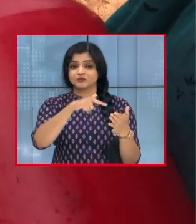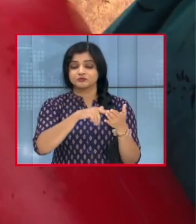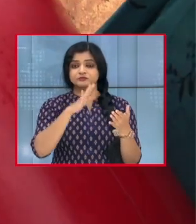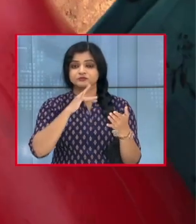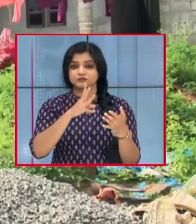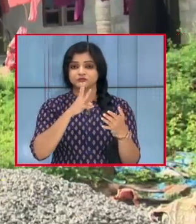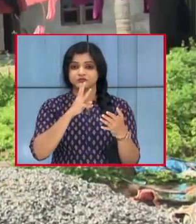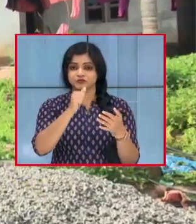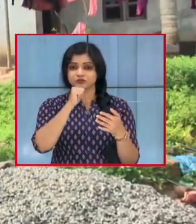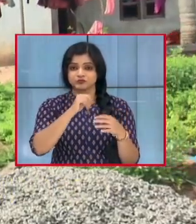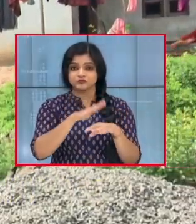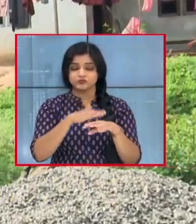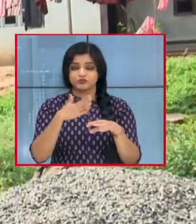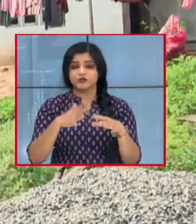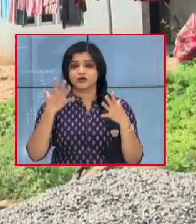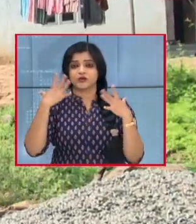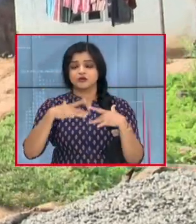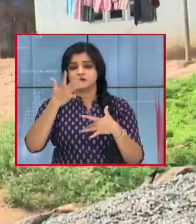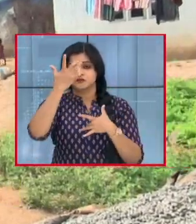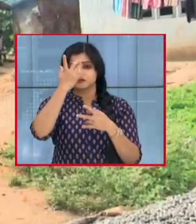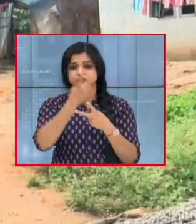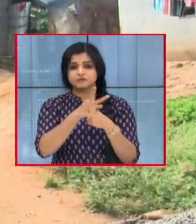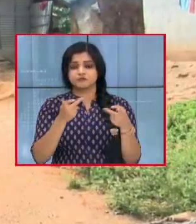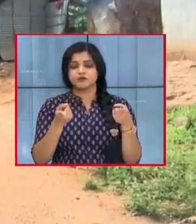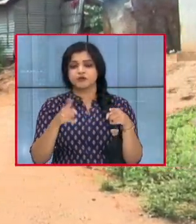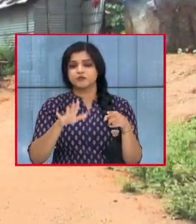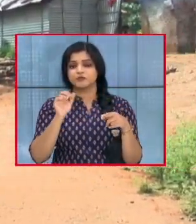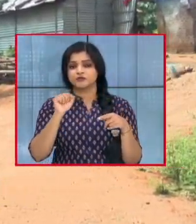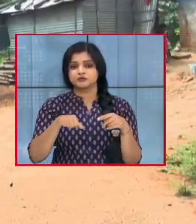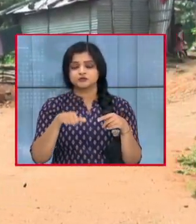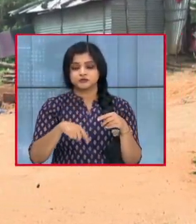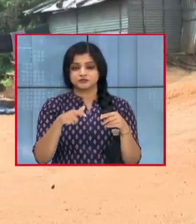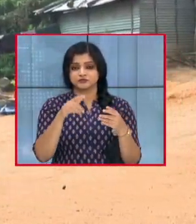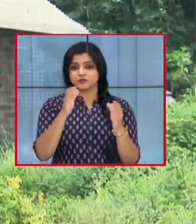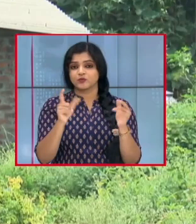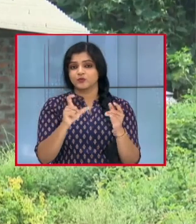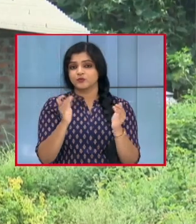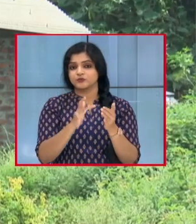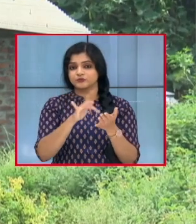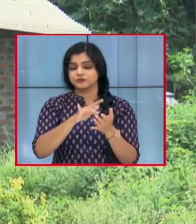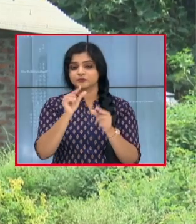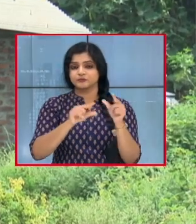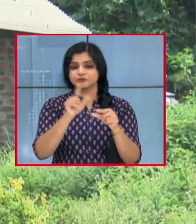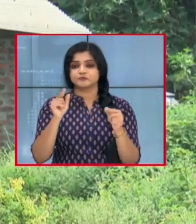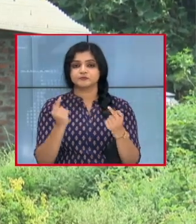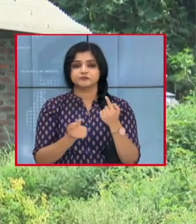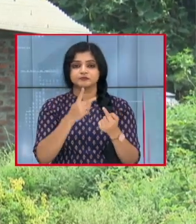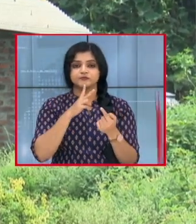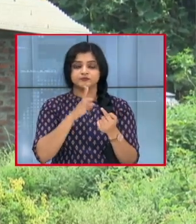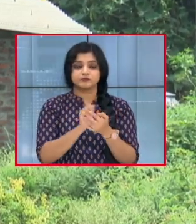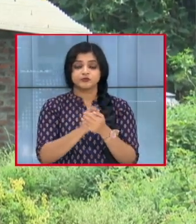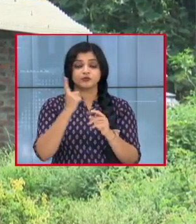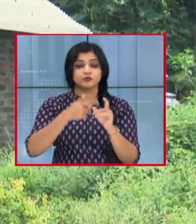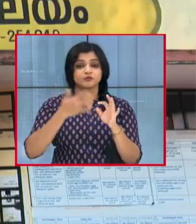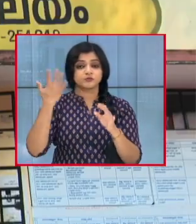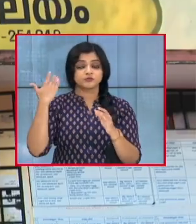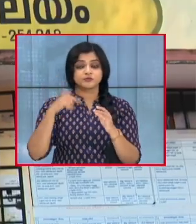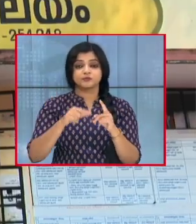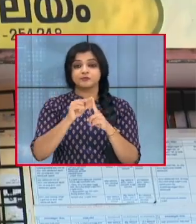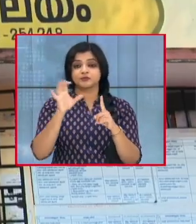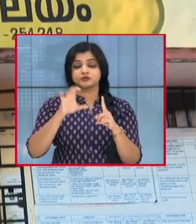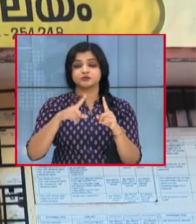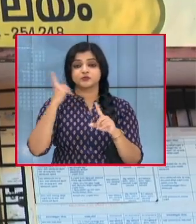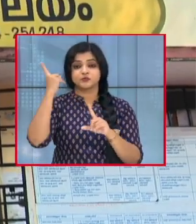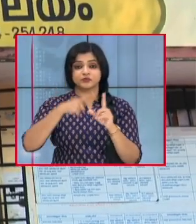ഉപയോഗിക്കുന്നത് മൂലം നിരവധി ആരോഗ്യ പ്രശ്നങ്ങൾ തങ്ങൾക്കുണ്ടാകാറുണ്ടെന്നാണ് ഊരുകാർ സാക്ഷ്യപ്പെടുത്തുന്നത്. വർഷങ്ങൾക്ക് മുൻപ് പഞ്ചായത്തിന്റെ